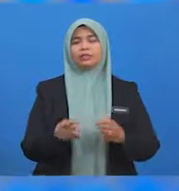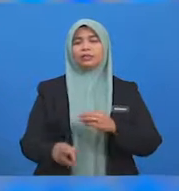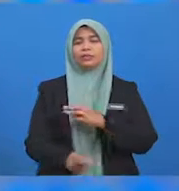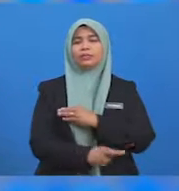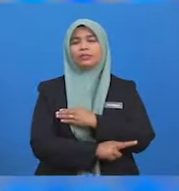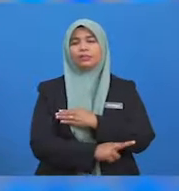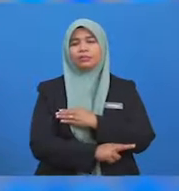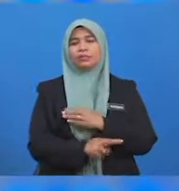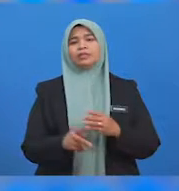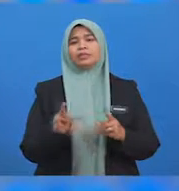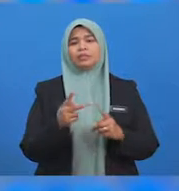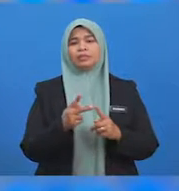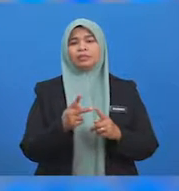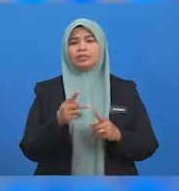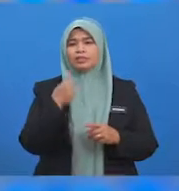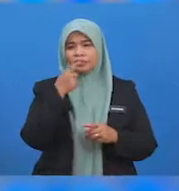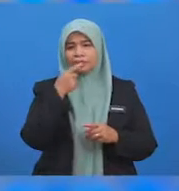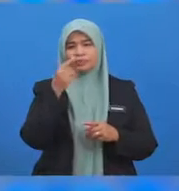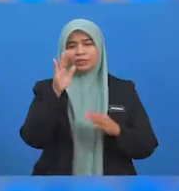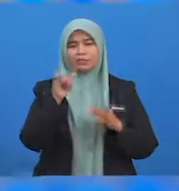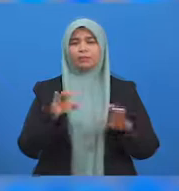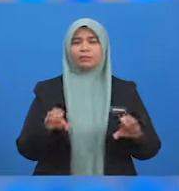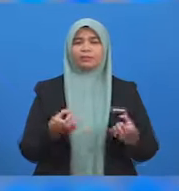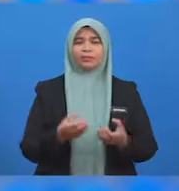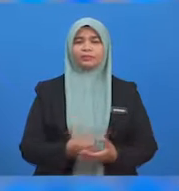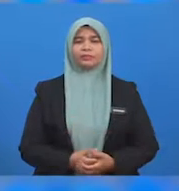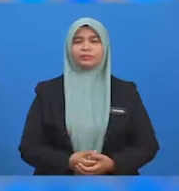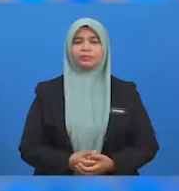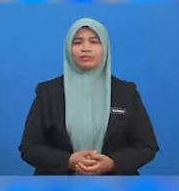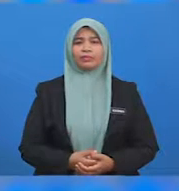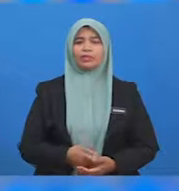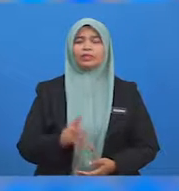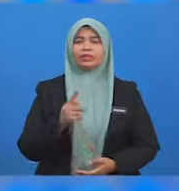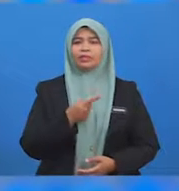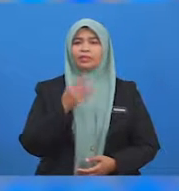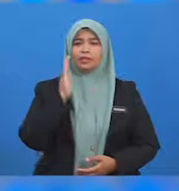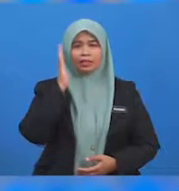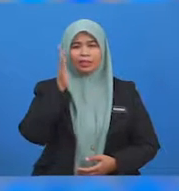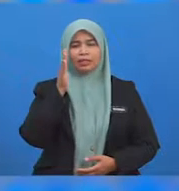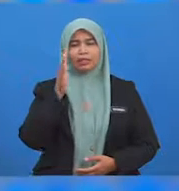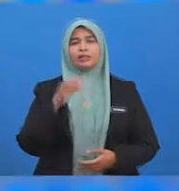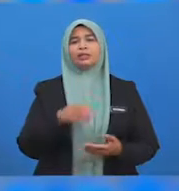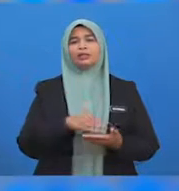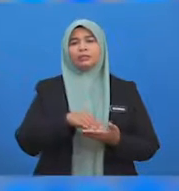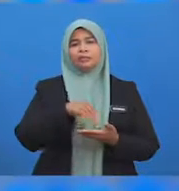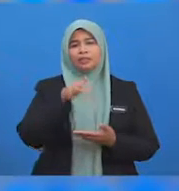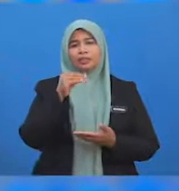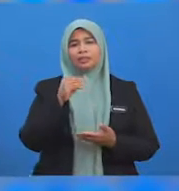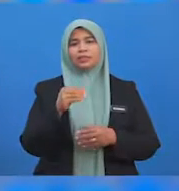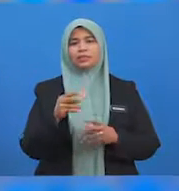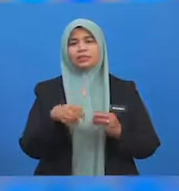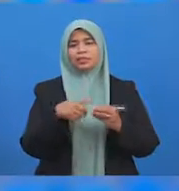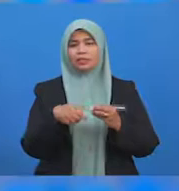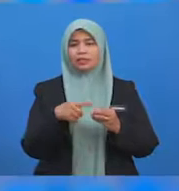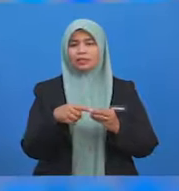hukuman kepada si pelaku. Jadi, hari ini kita akan menekuni,